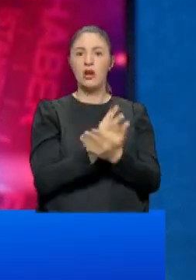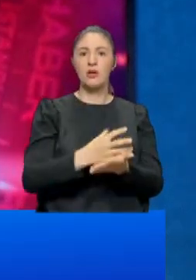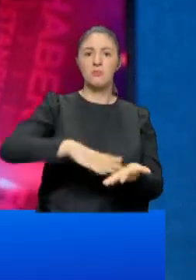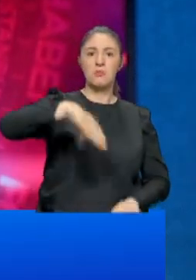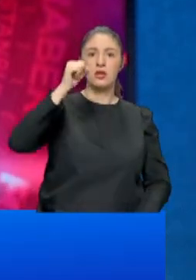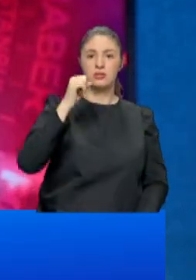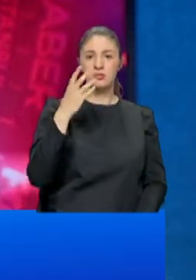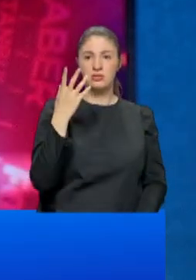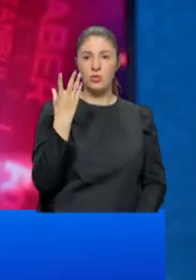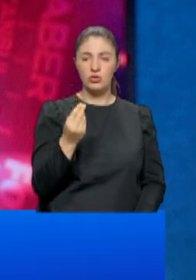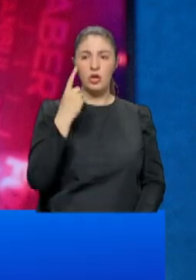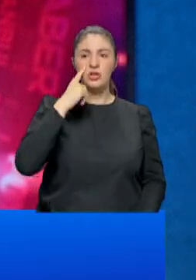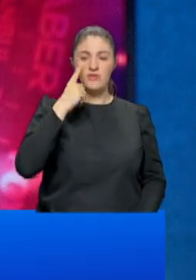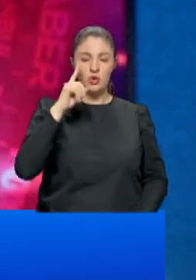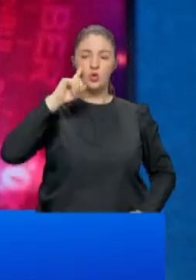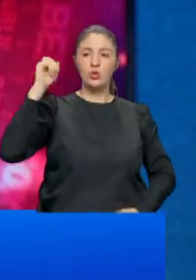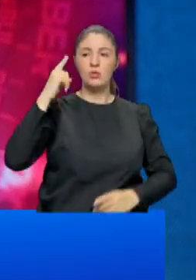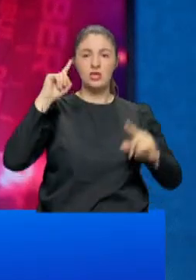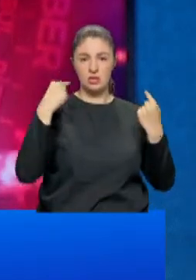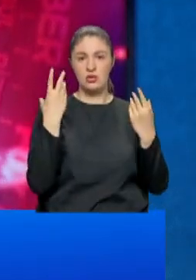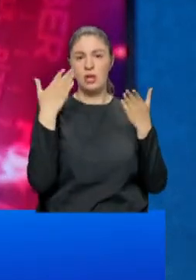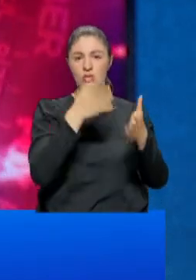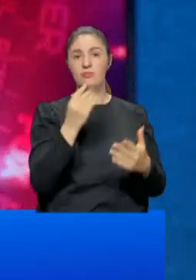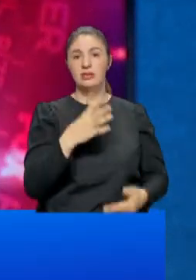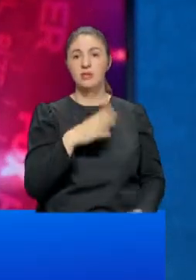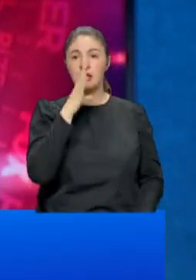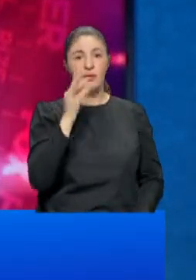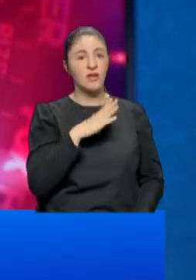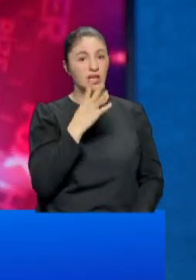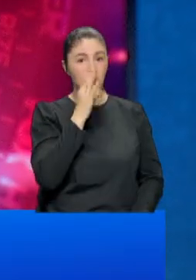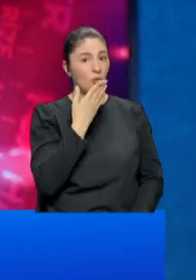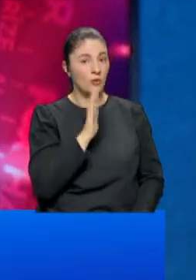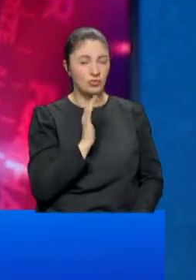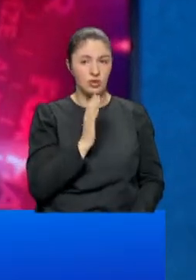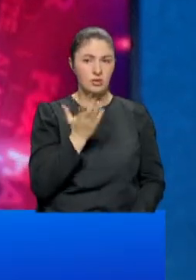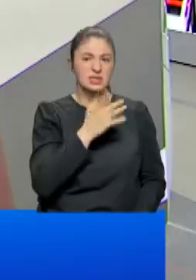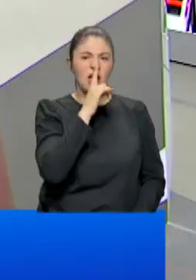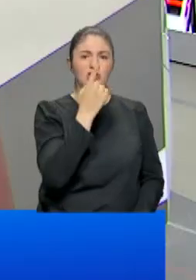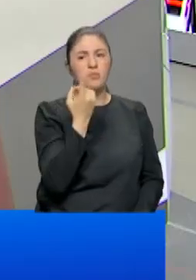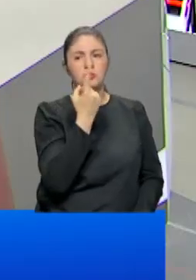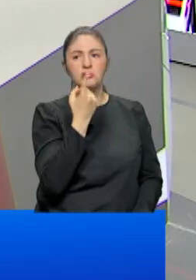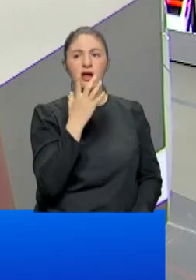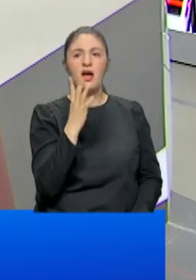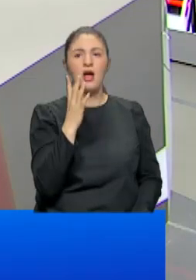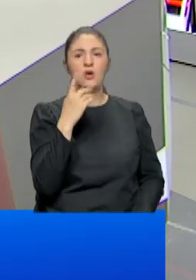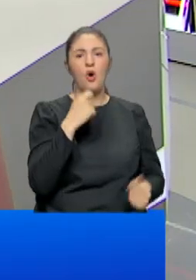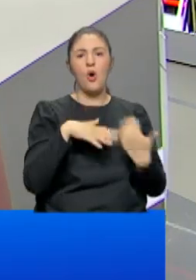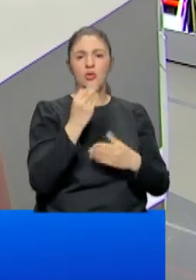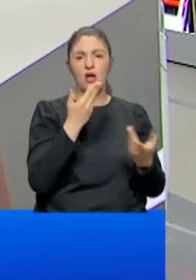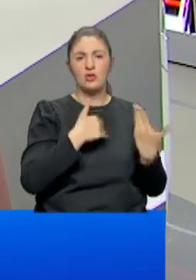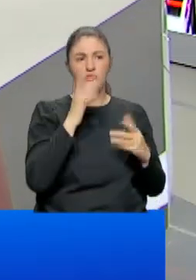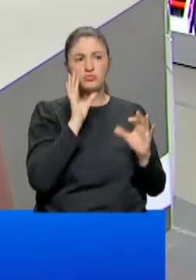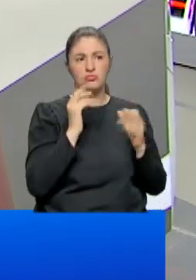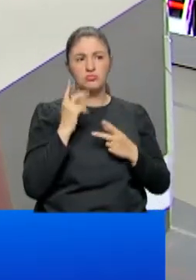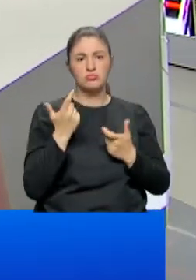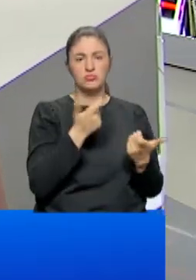verilen olduğu yerde ben devletimizin hükümetimizin de etkili olmasını isterdim Kimler Aldı Kimler yoktu Sadece bir vaka olarak anlatın